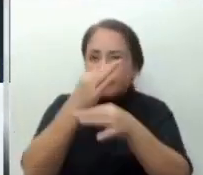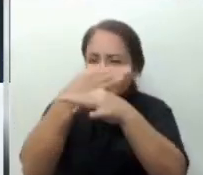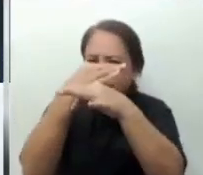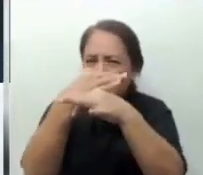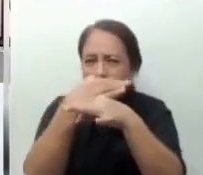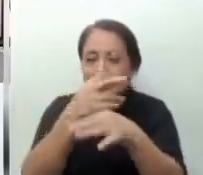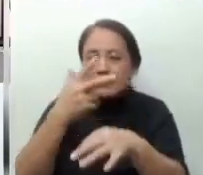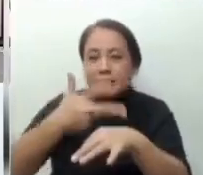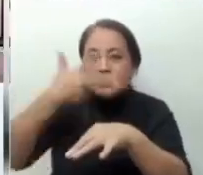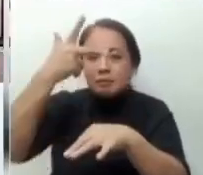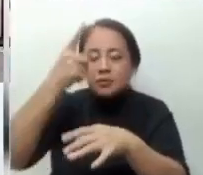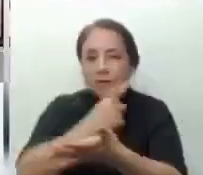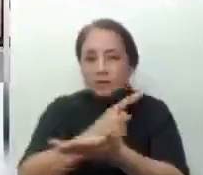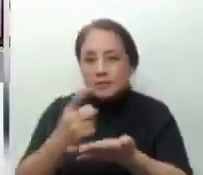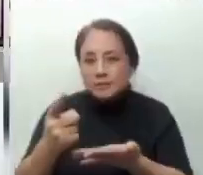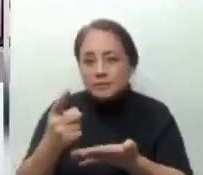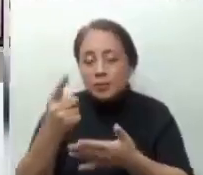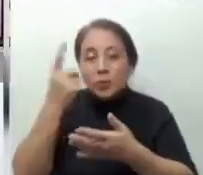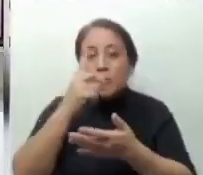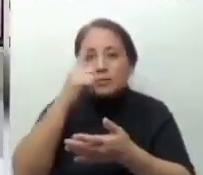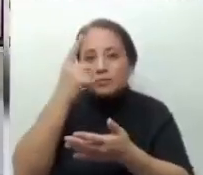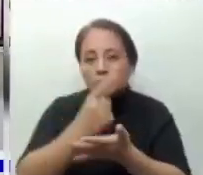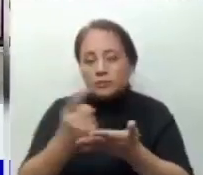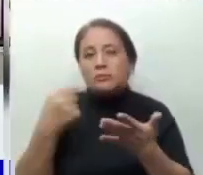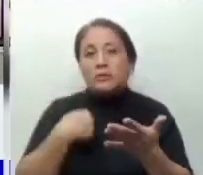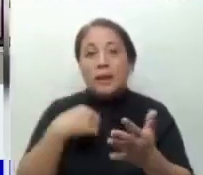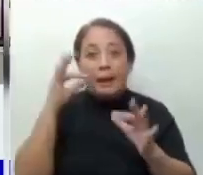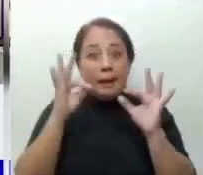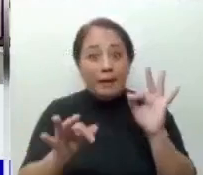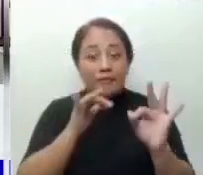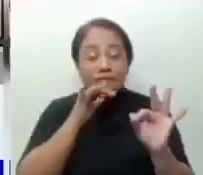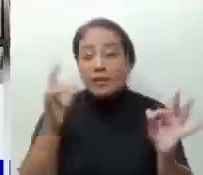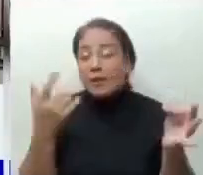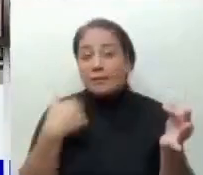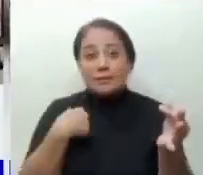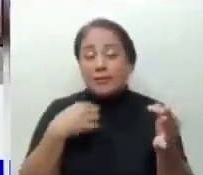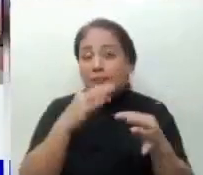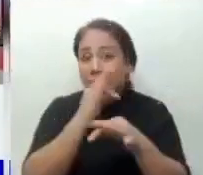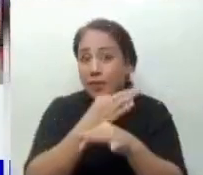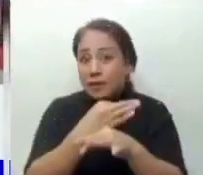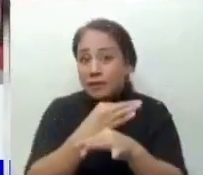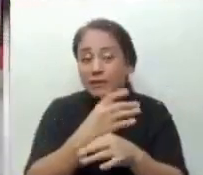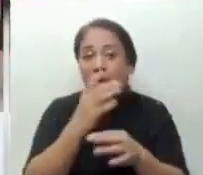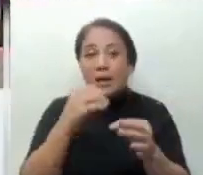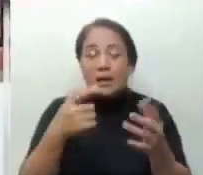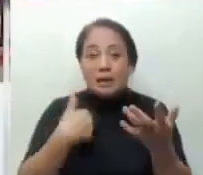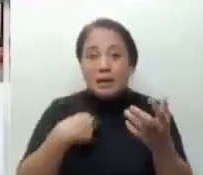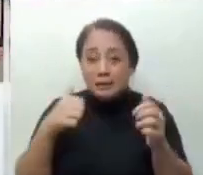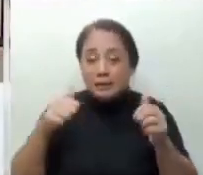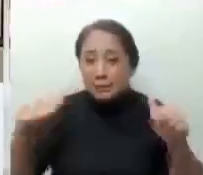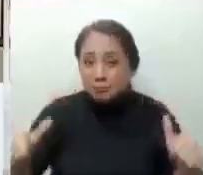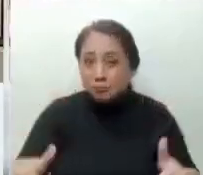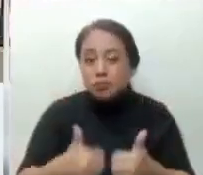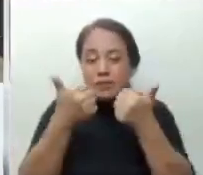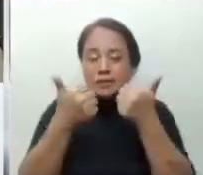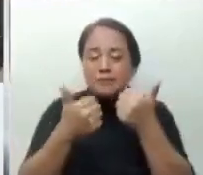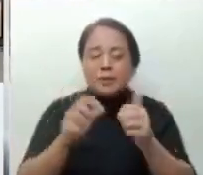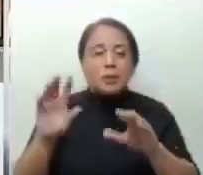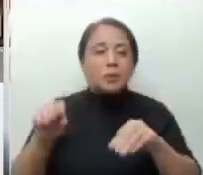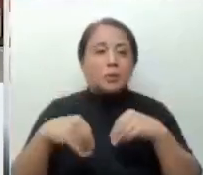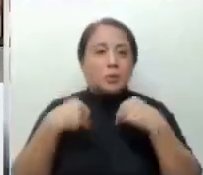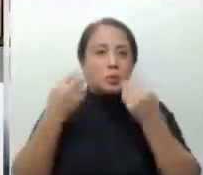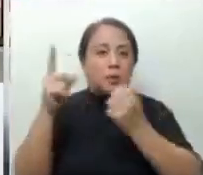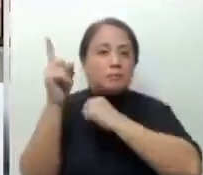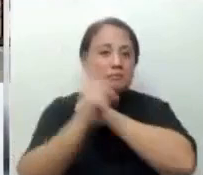linggo. Kung hindi ho nila naayos yung kable na yon, at lalong-lalo na kung may na-aksidente, bibigyan natin ng malaking penalty po